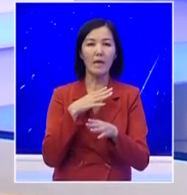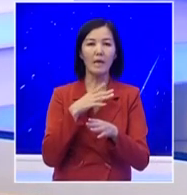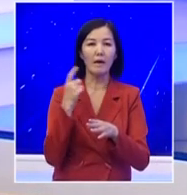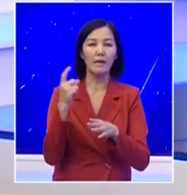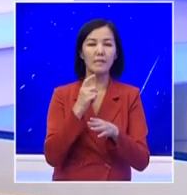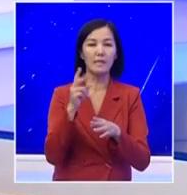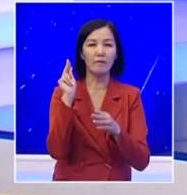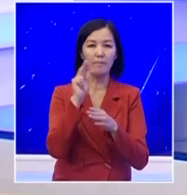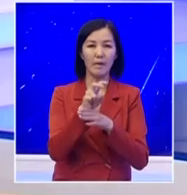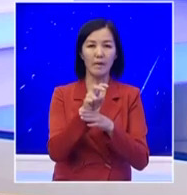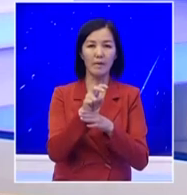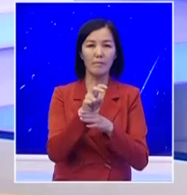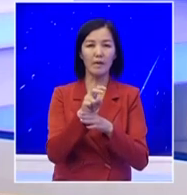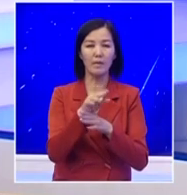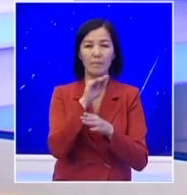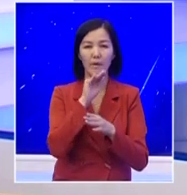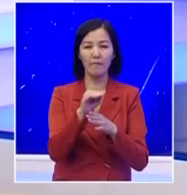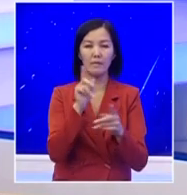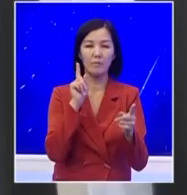көріп шаруашылық ғалымдарымен жүздесті.